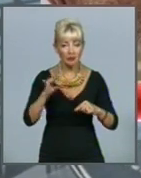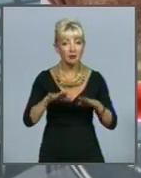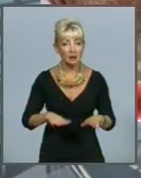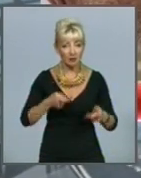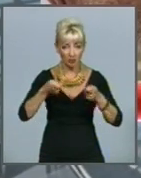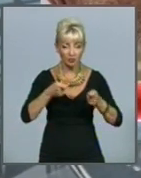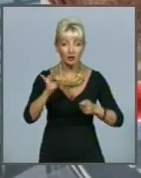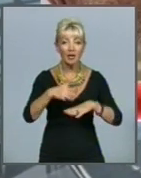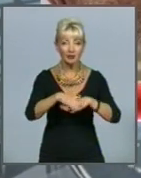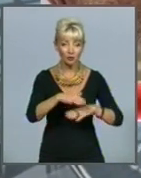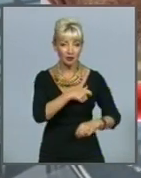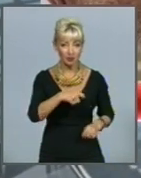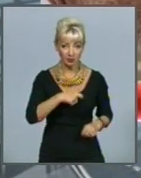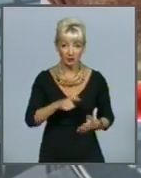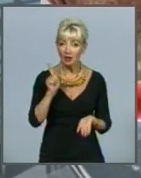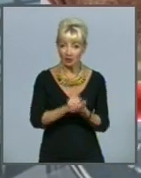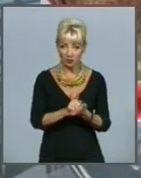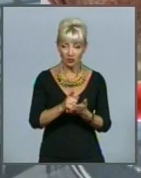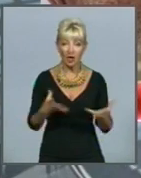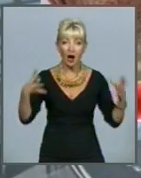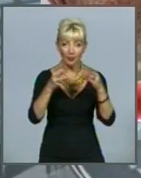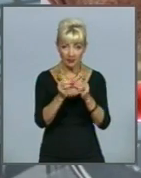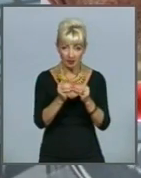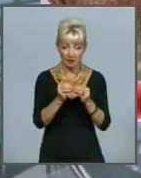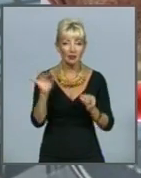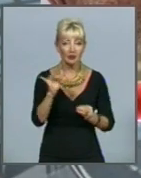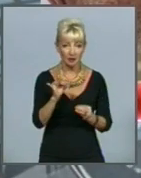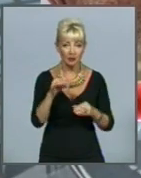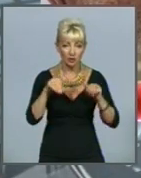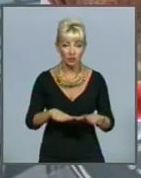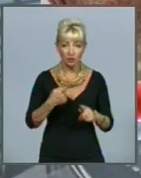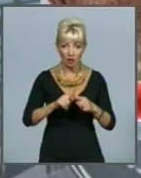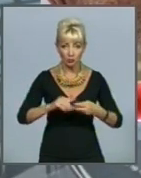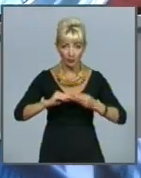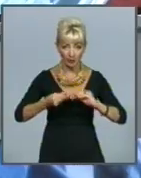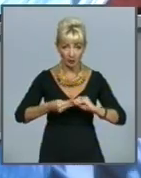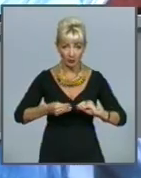депутаты, должны объединиться и сообща решить эту проблему.